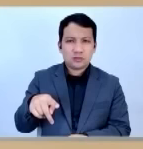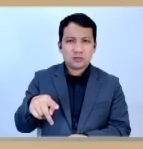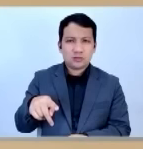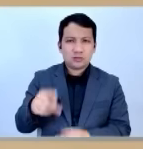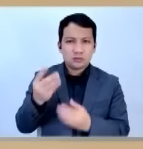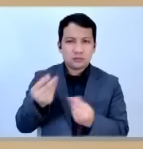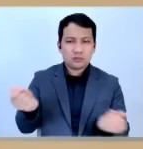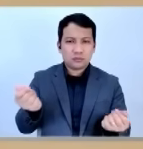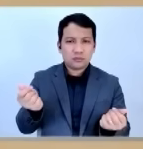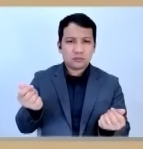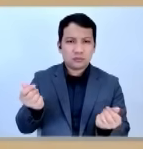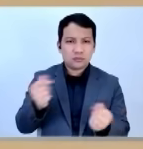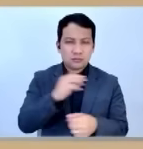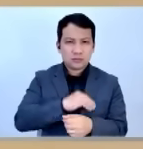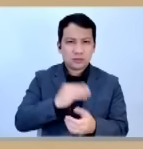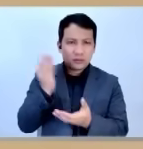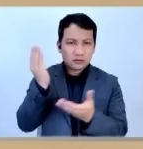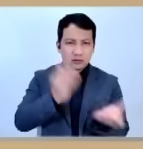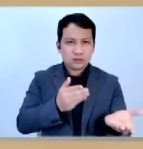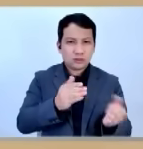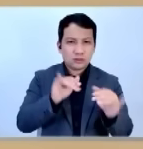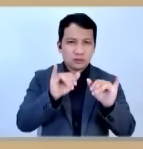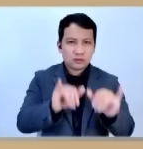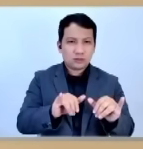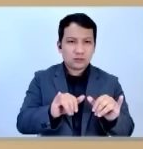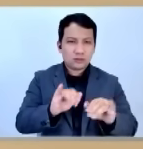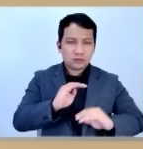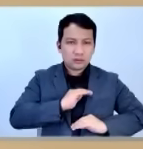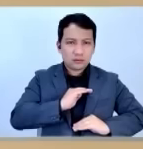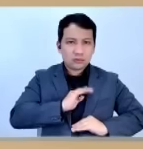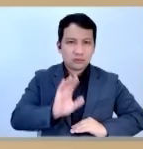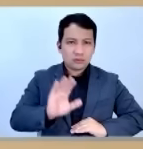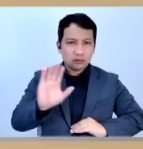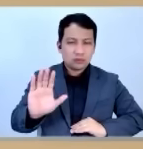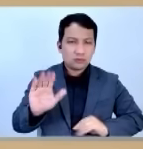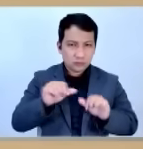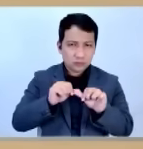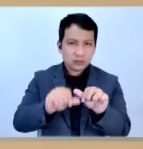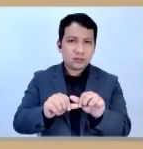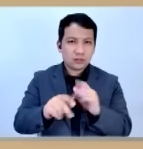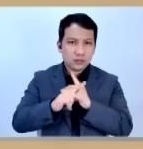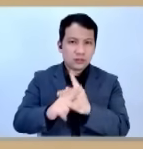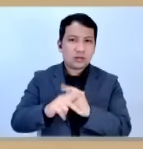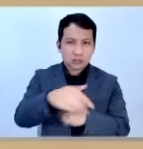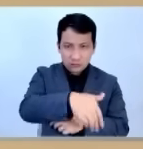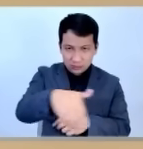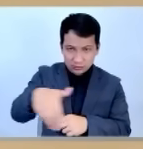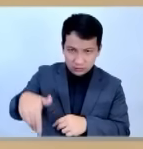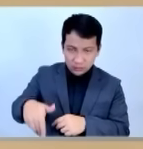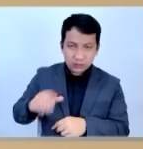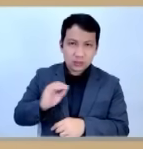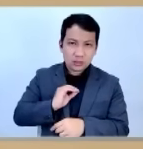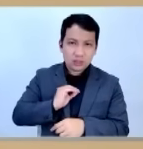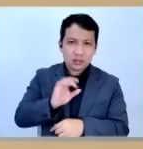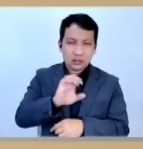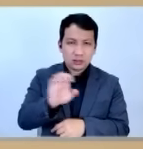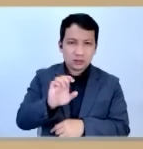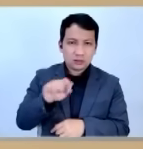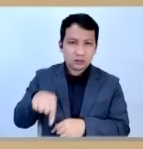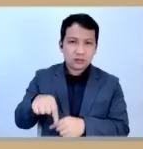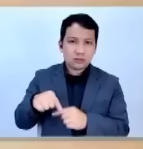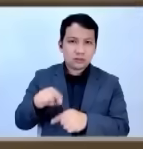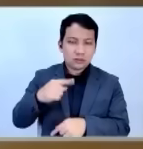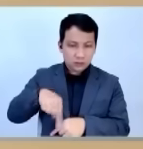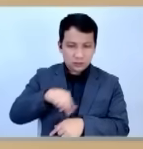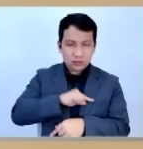resupply mission para mapanatili ang military presence at patuloy na protektahan ang ating soberanya sa ating exclusive economic